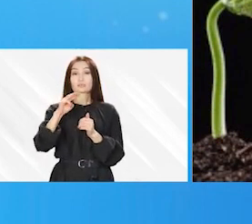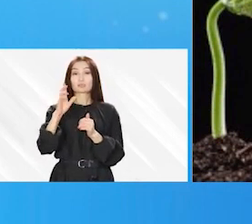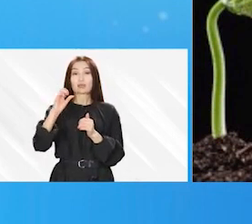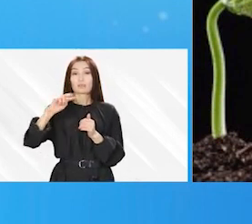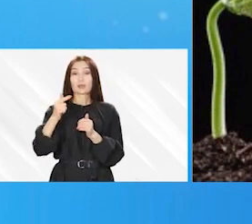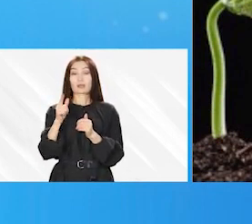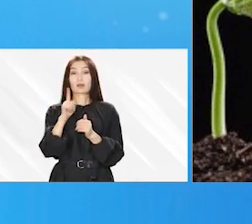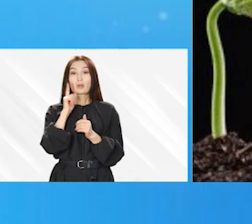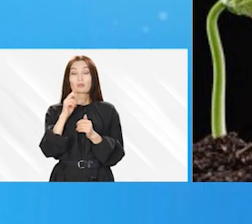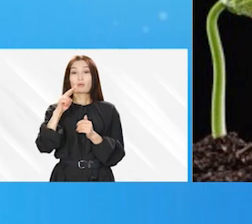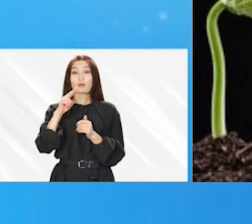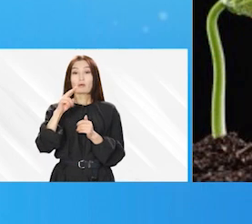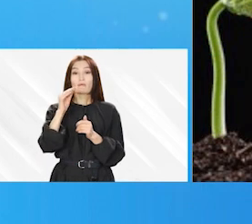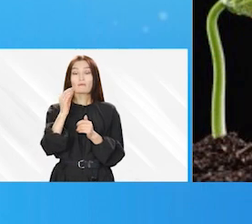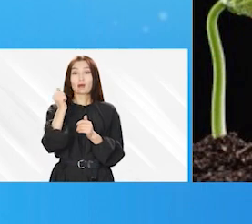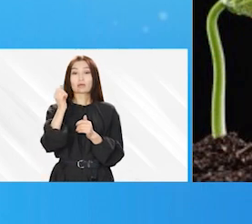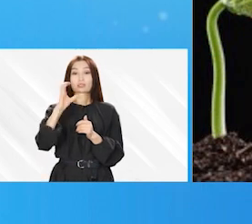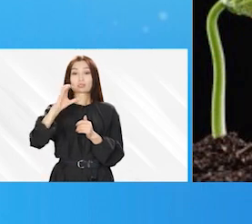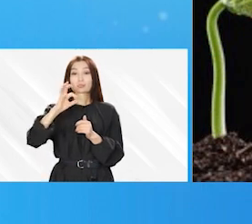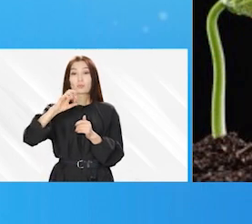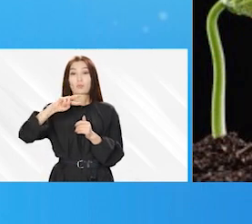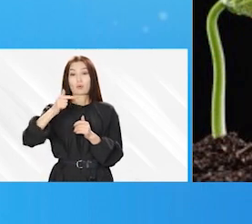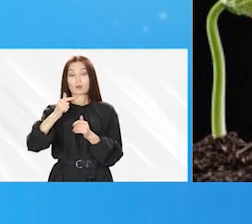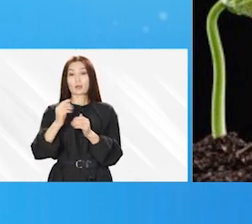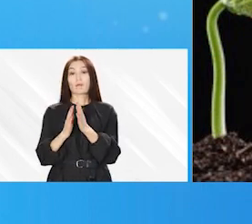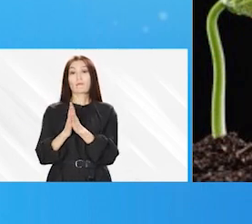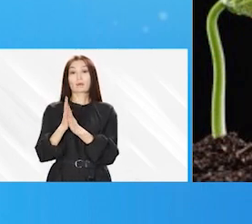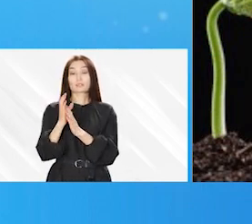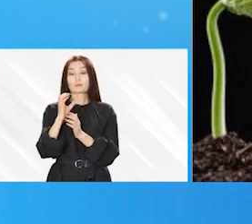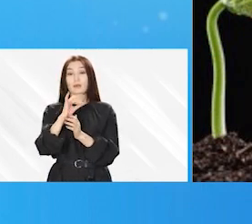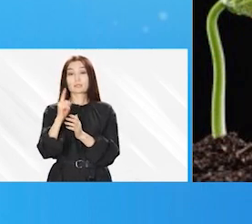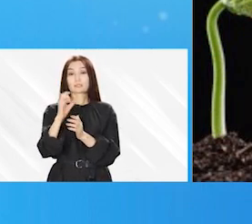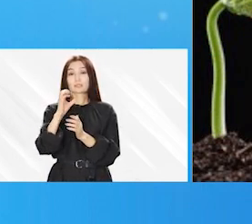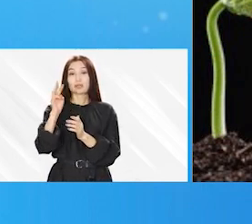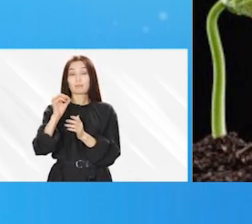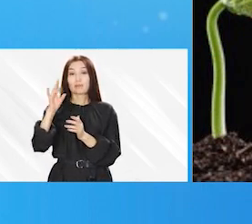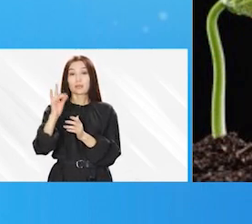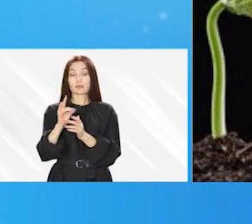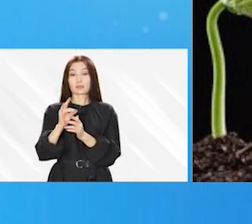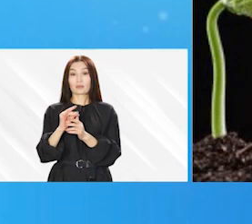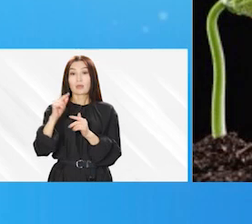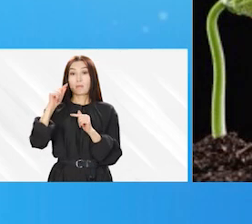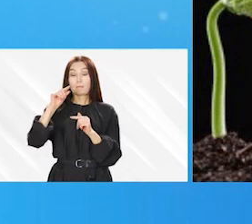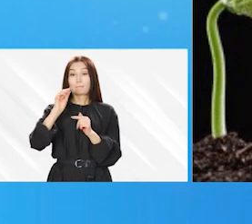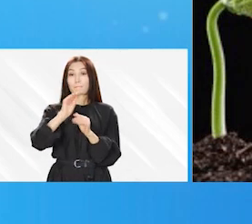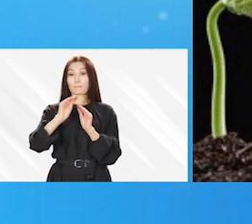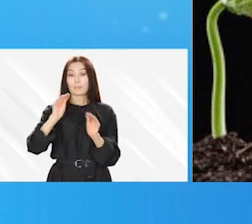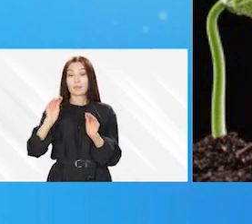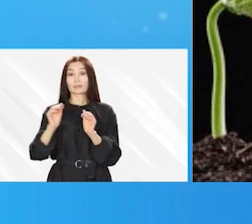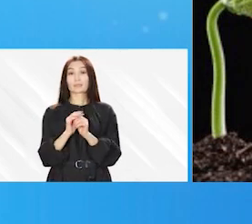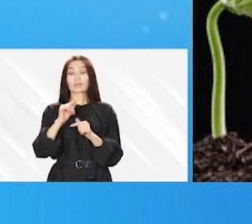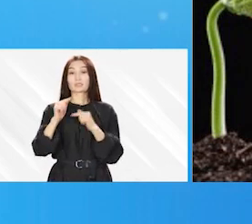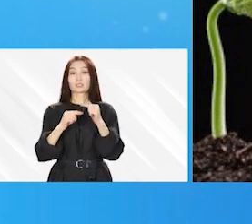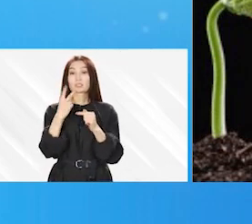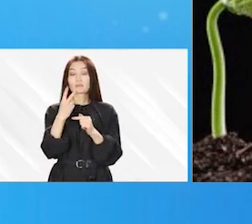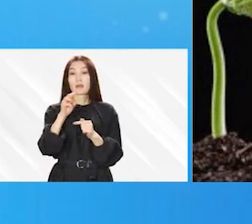стебель и молодого побега фасоли только что выросшего из семени нанесем тушью метки располагая их через